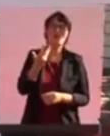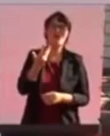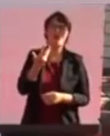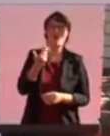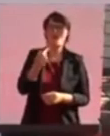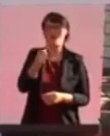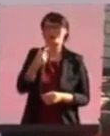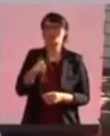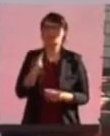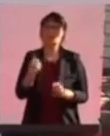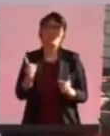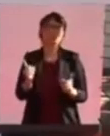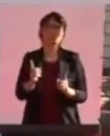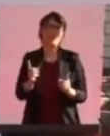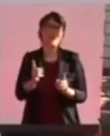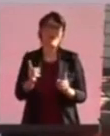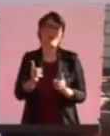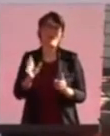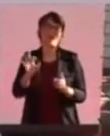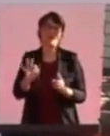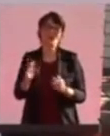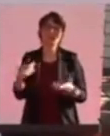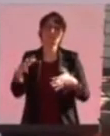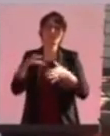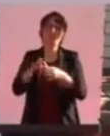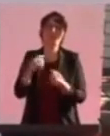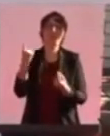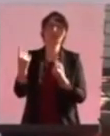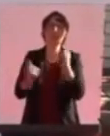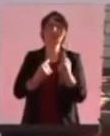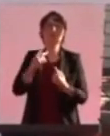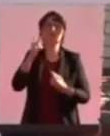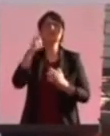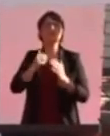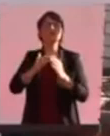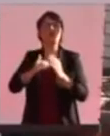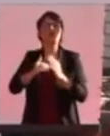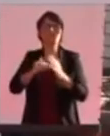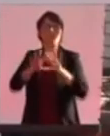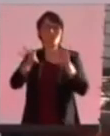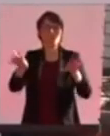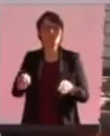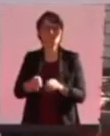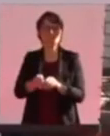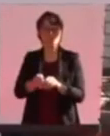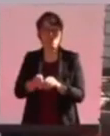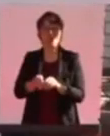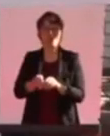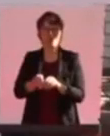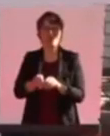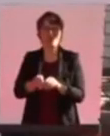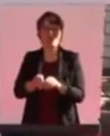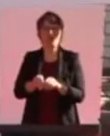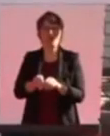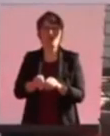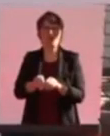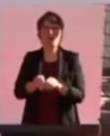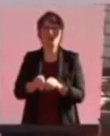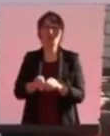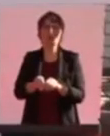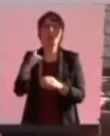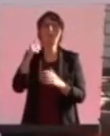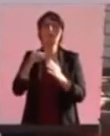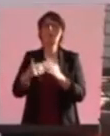sulla situazione della prevenzione ed è all'interno della prevenzione della prevenzione primaria della